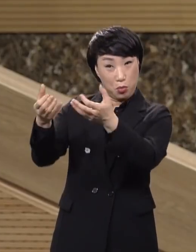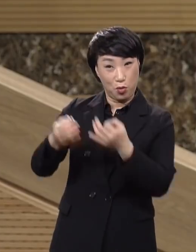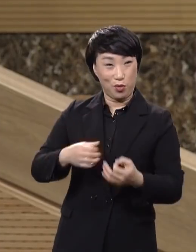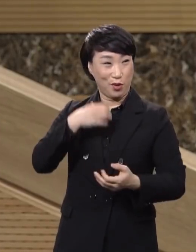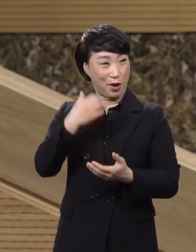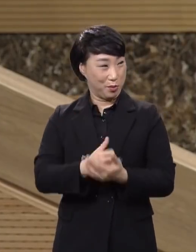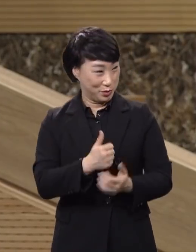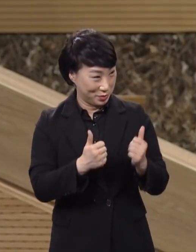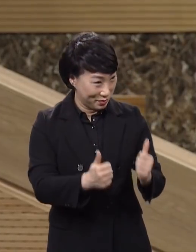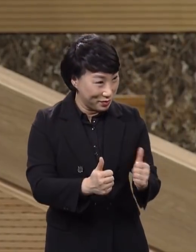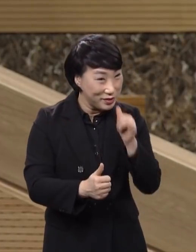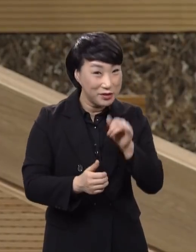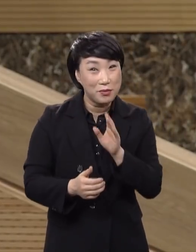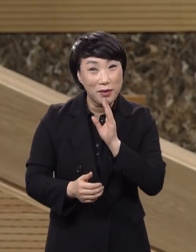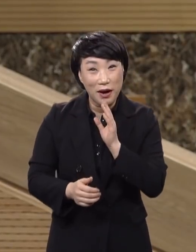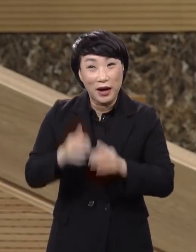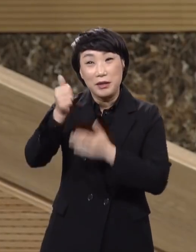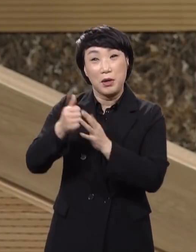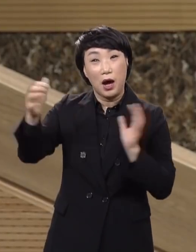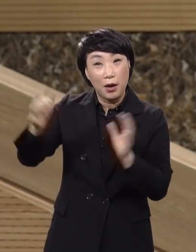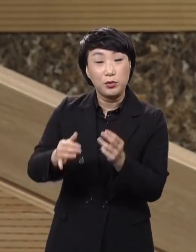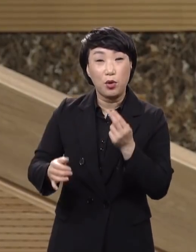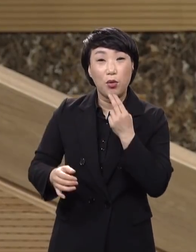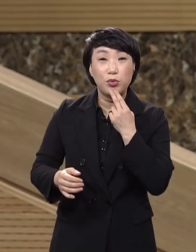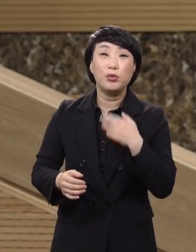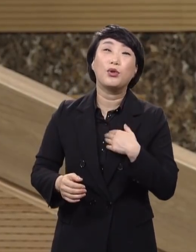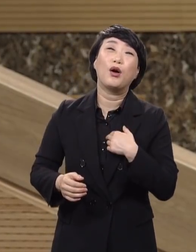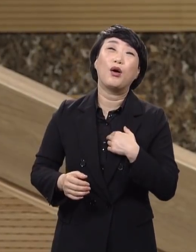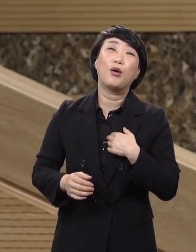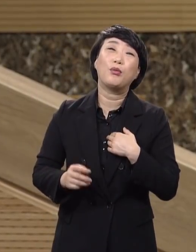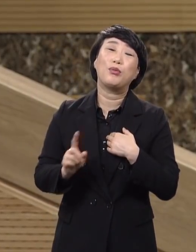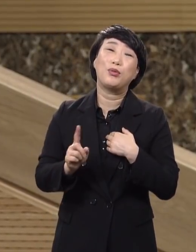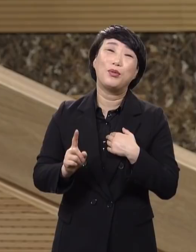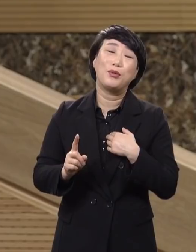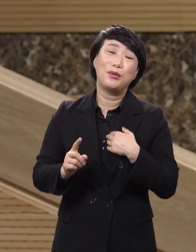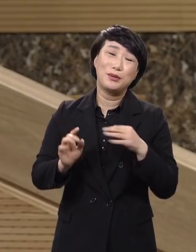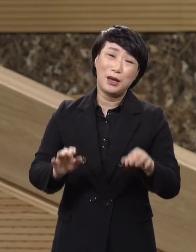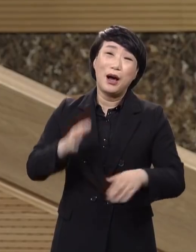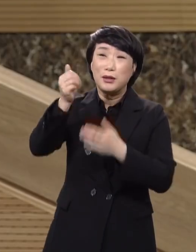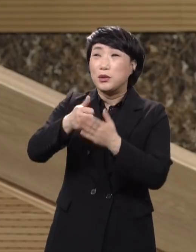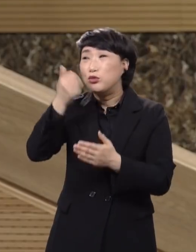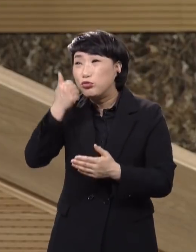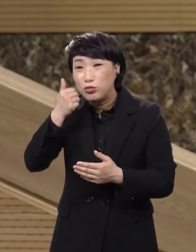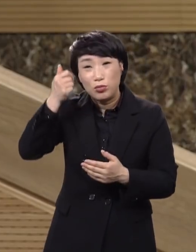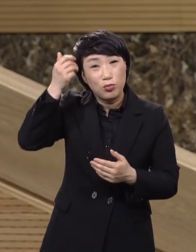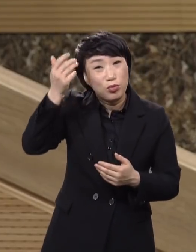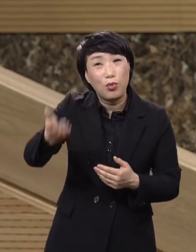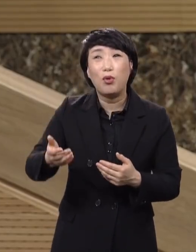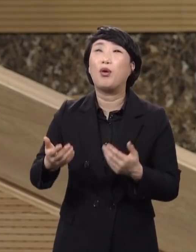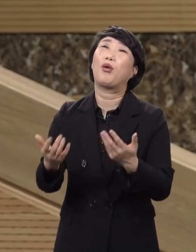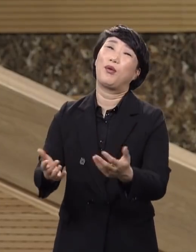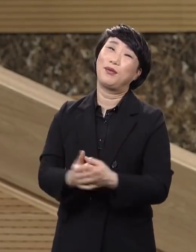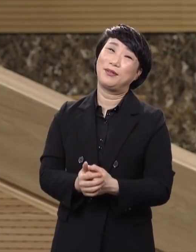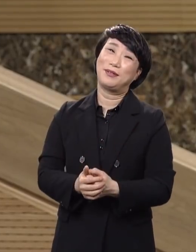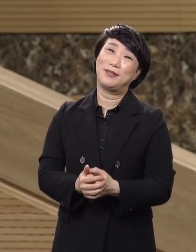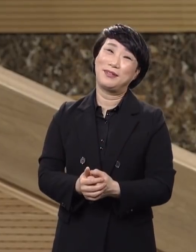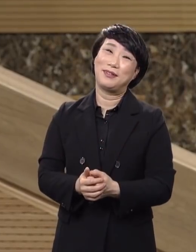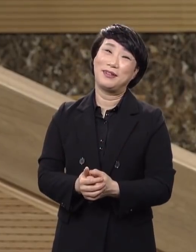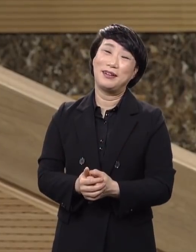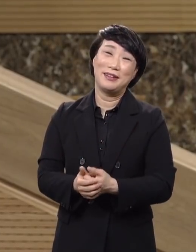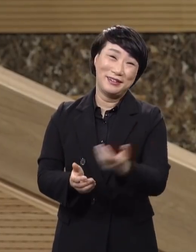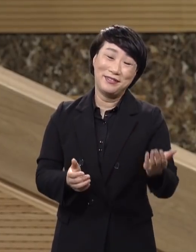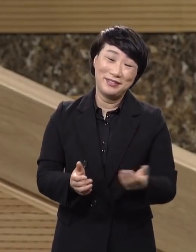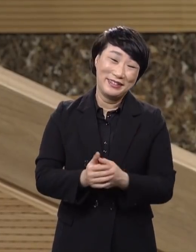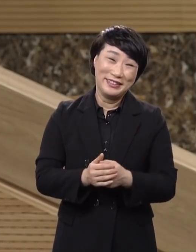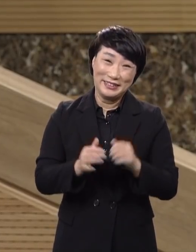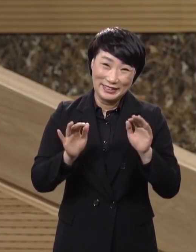감동하시겠어요? 하나님이 함께하지 않는다면 하나님은 어떤 분이시냐고 묻고 싶지 않습니까?